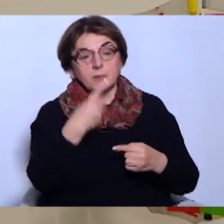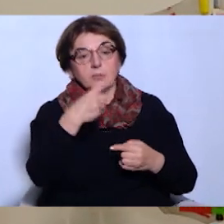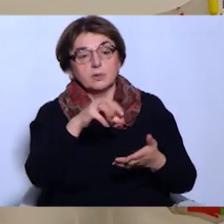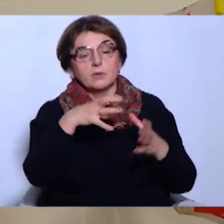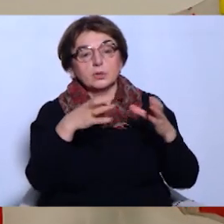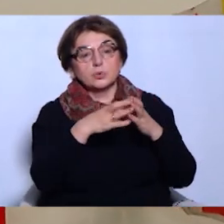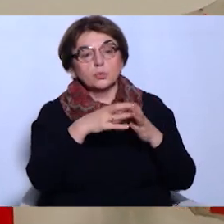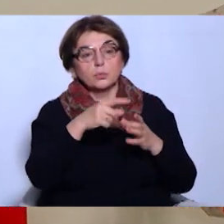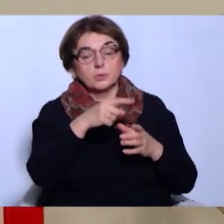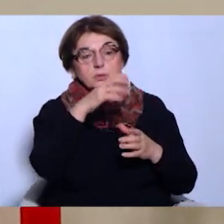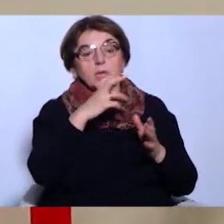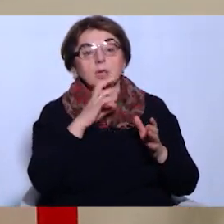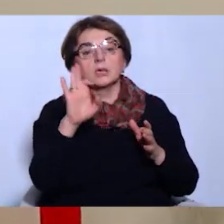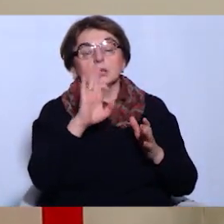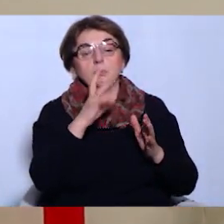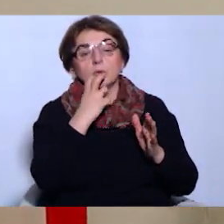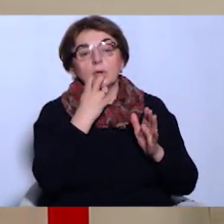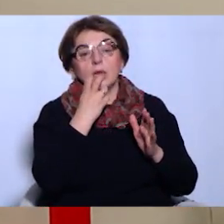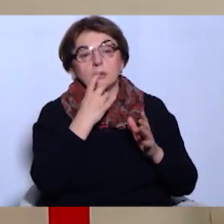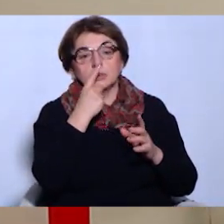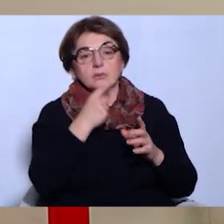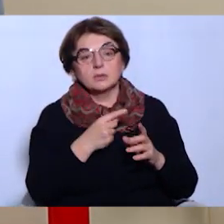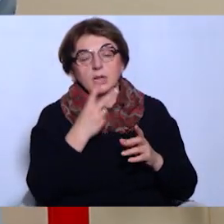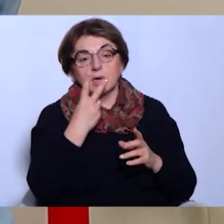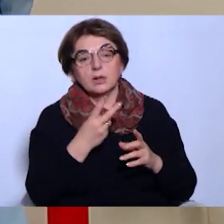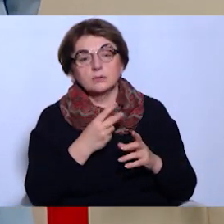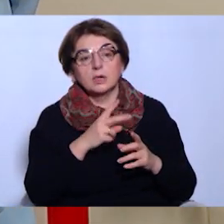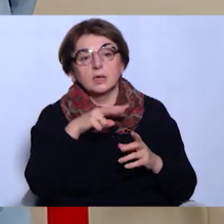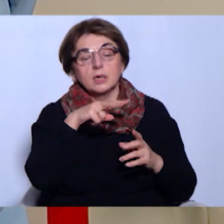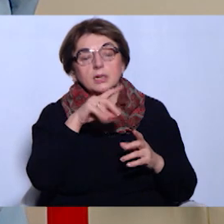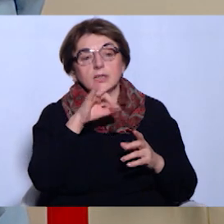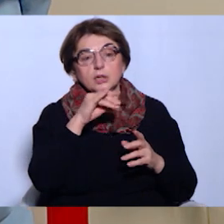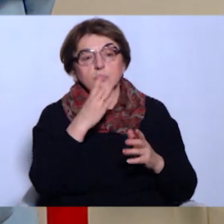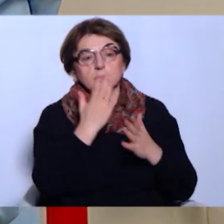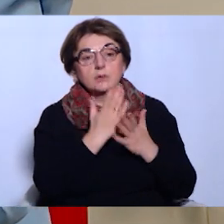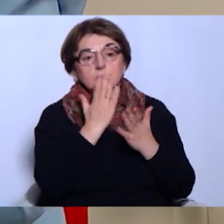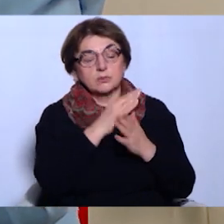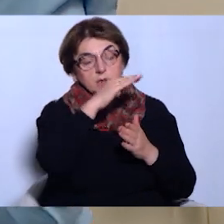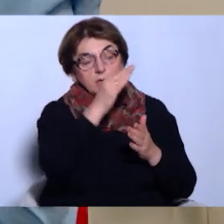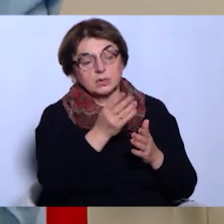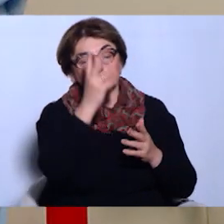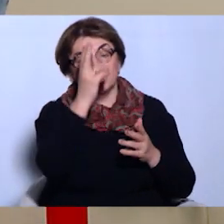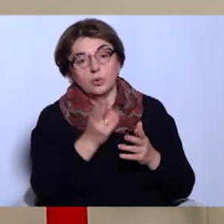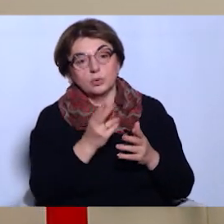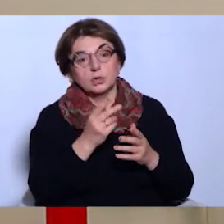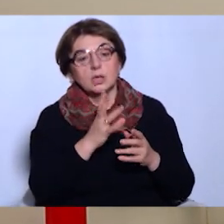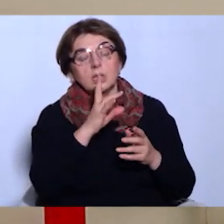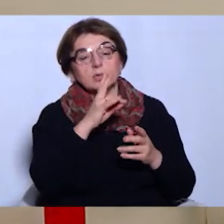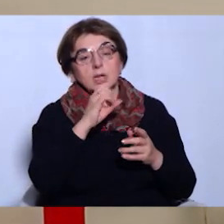რომ ლითიუმს, მოდი ამას ესე გამოვყოფ, რომ უკეთ გაიგო, აქვს ესეთი აღნაგობა